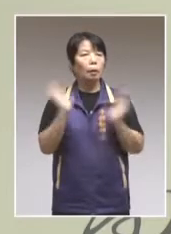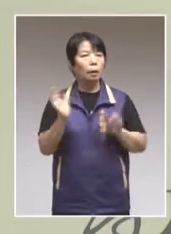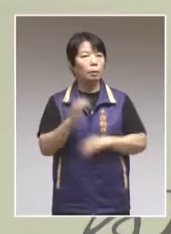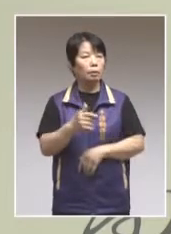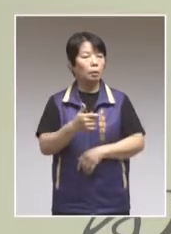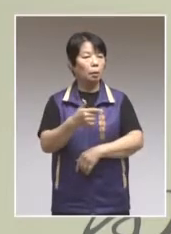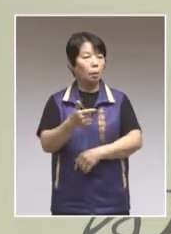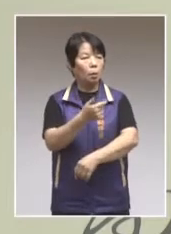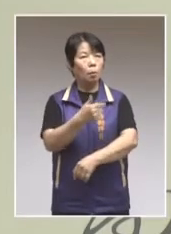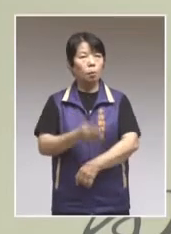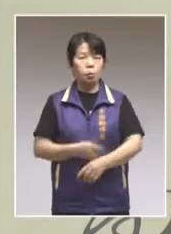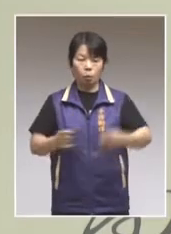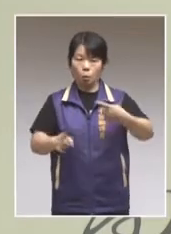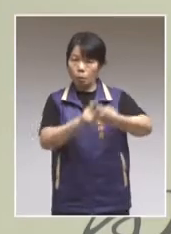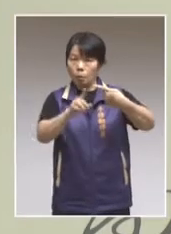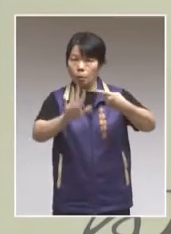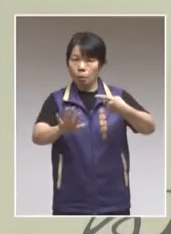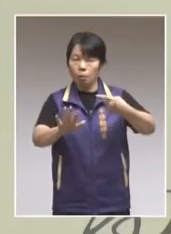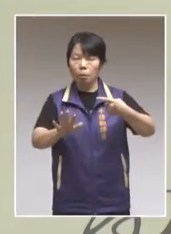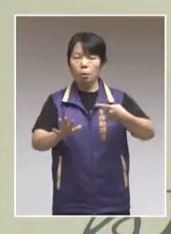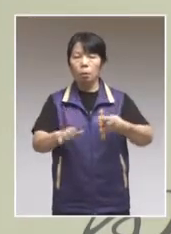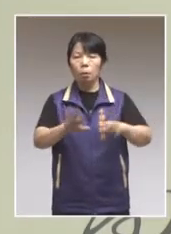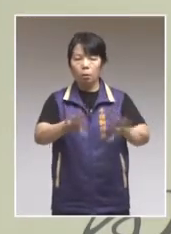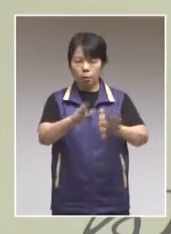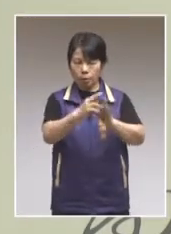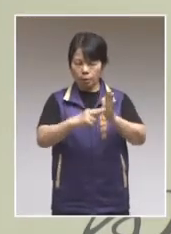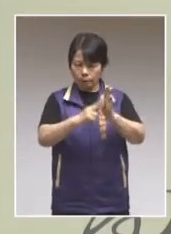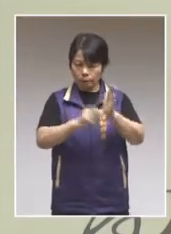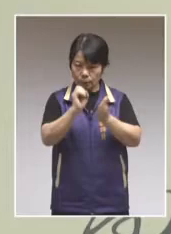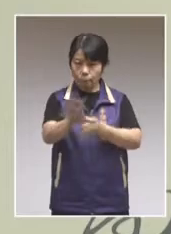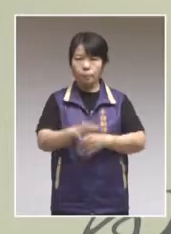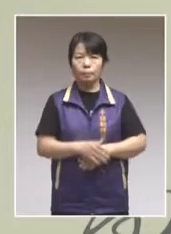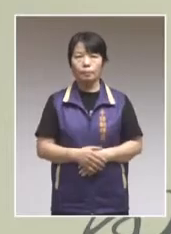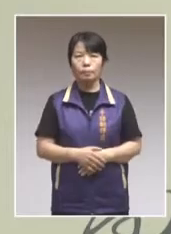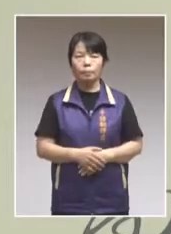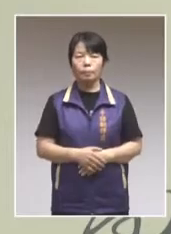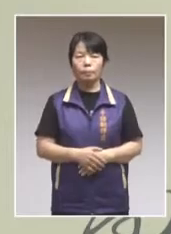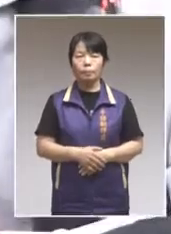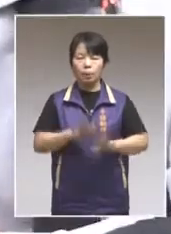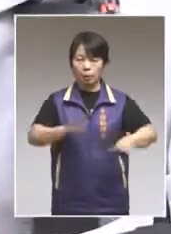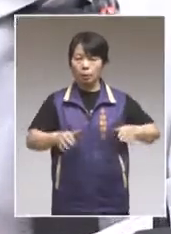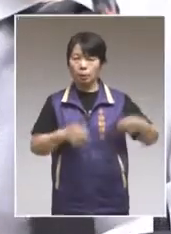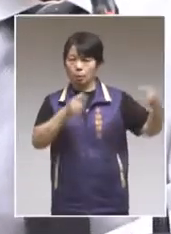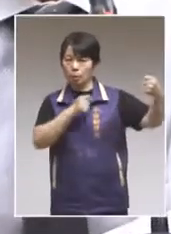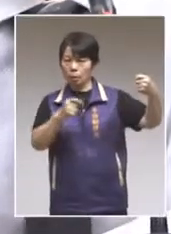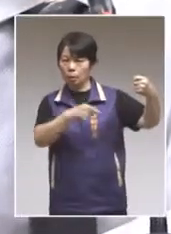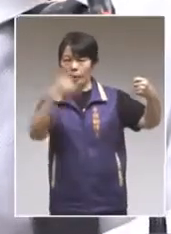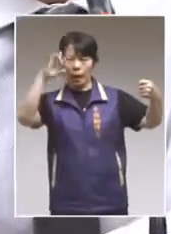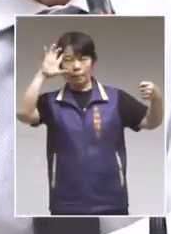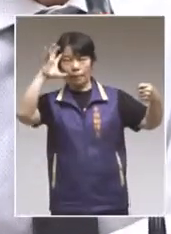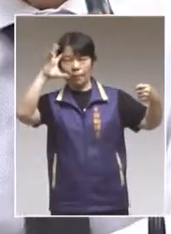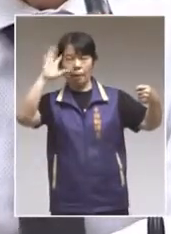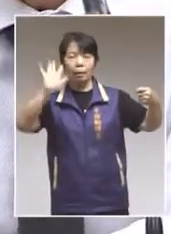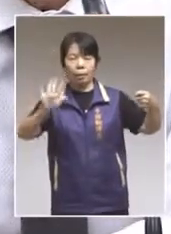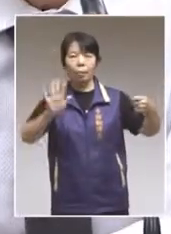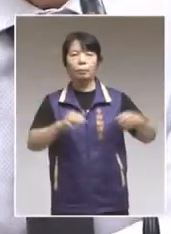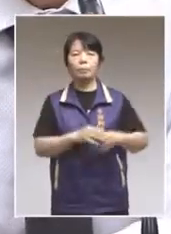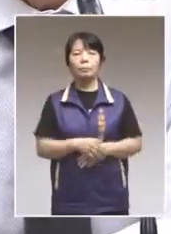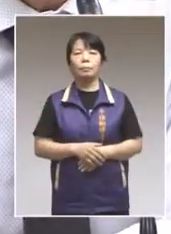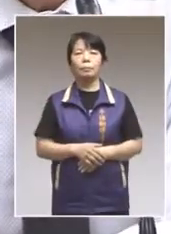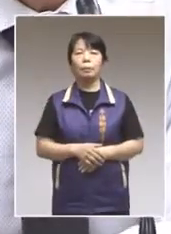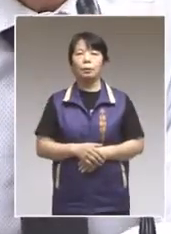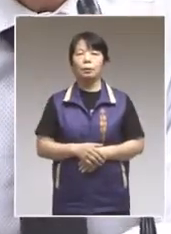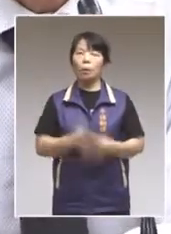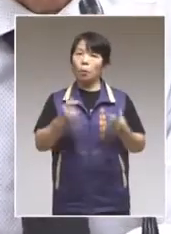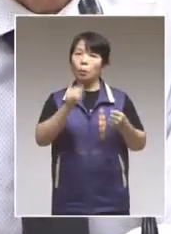者的严重度哦，稍微让大家稍微了解一下。那这张图很复杂，看起来字很多，那不过